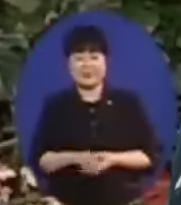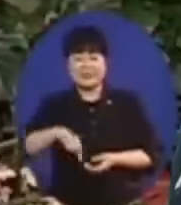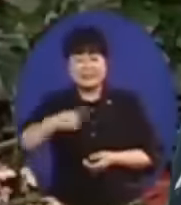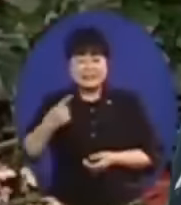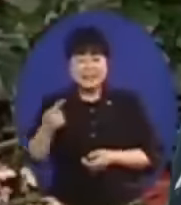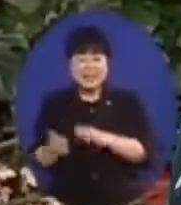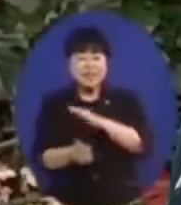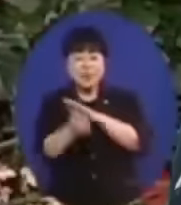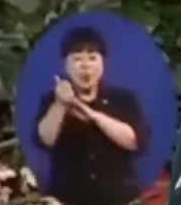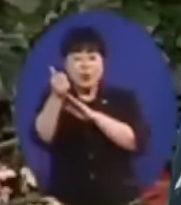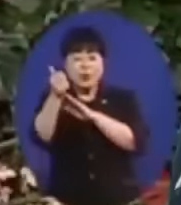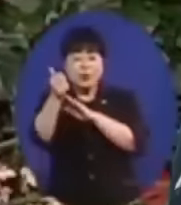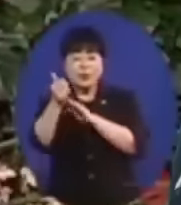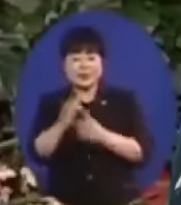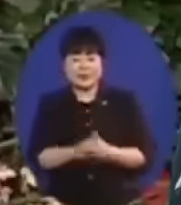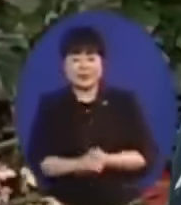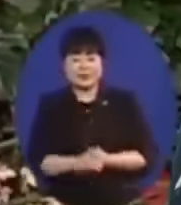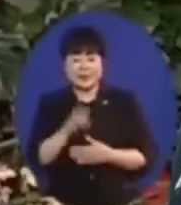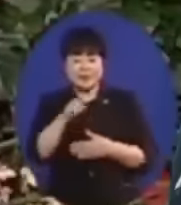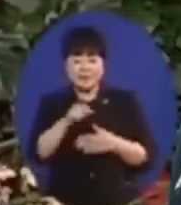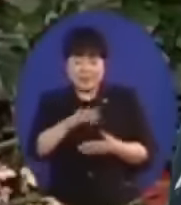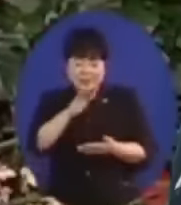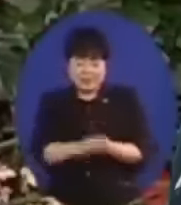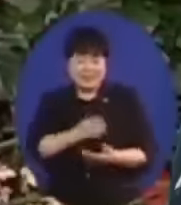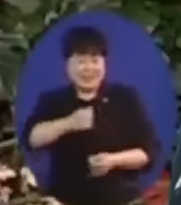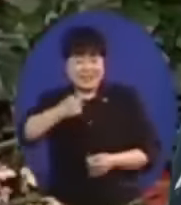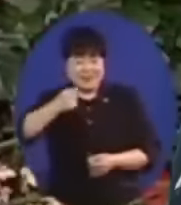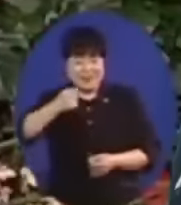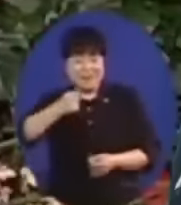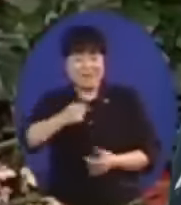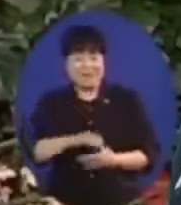자기의 소원을 마음에 뜨겁게 가지고